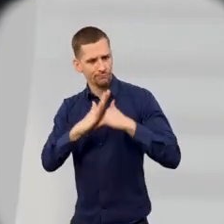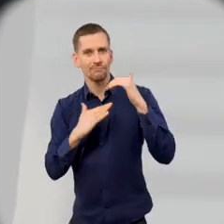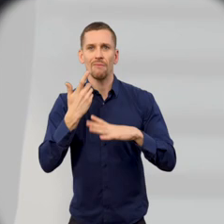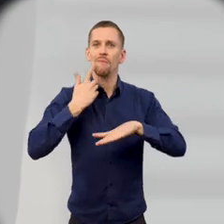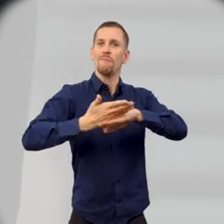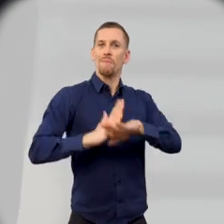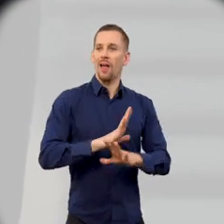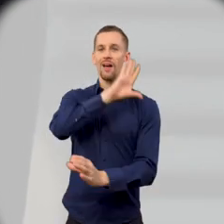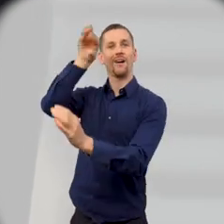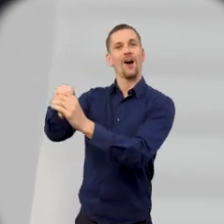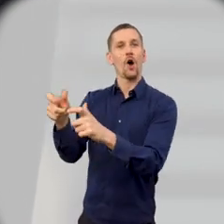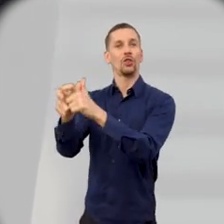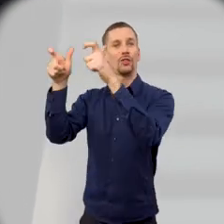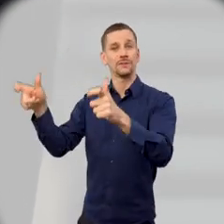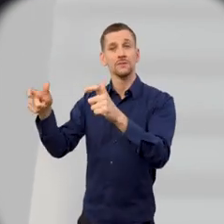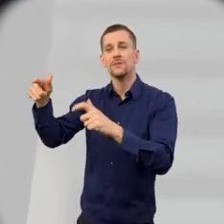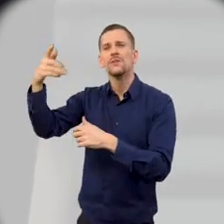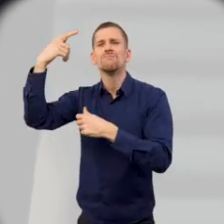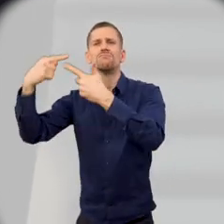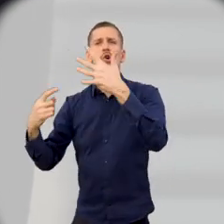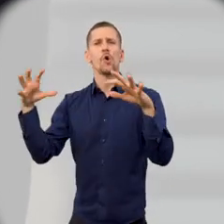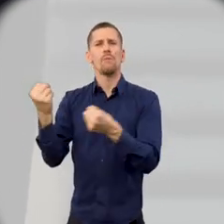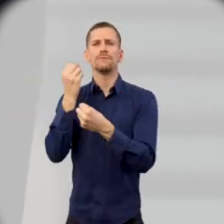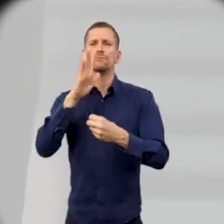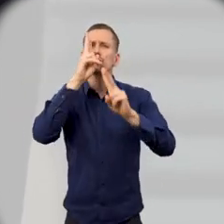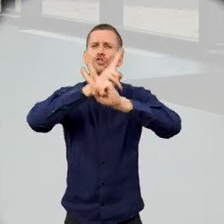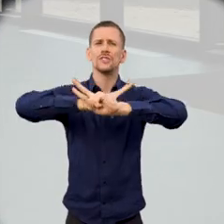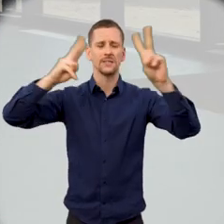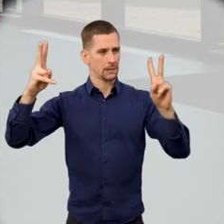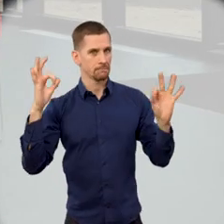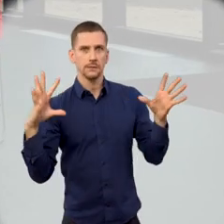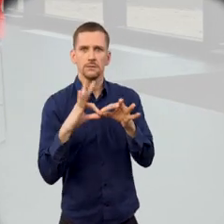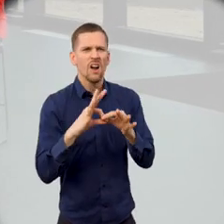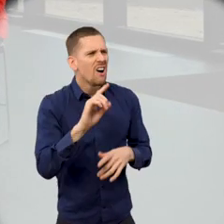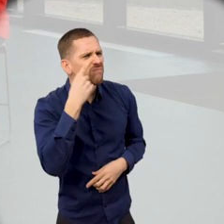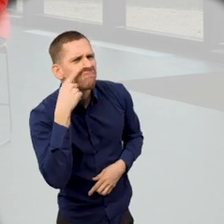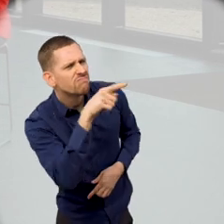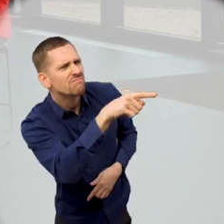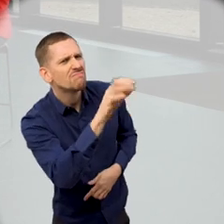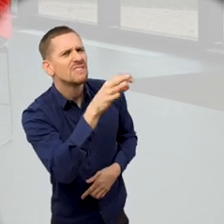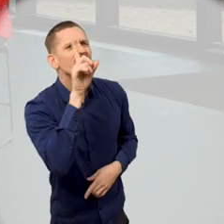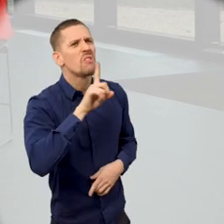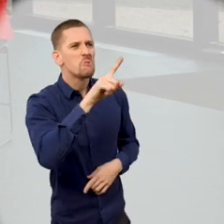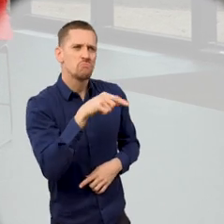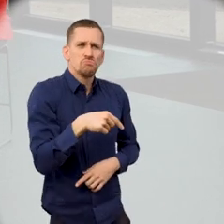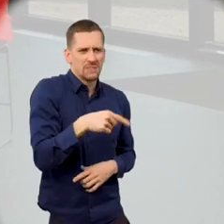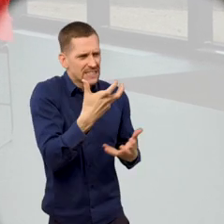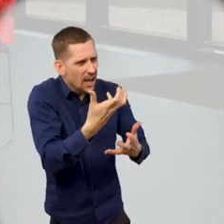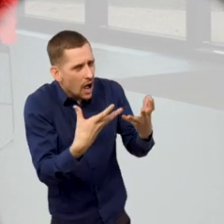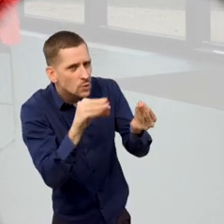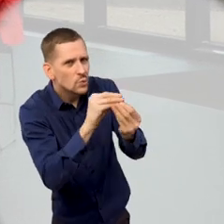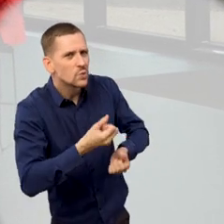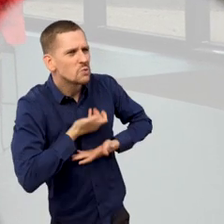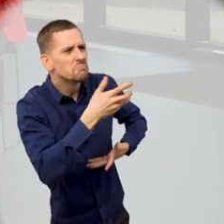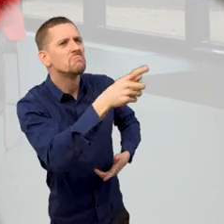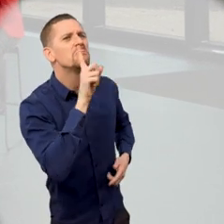acquérir des compétences, on va dire des soft skills, qui leur permettent d'évoluer correctement l'entreprise par la suite. Vous hochiez la tête, oui. Hélène Ribeau, ça a l'air